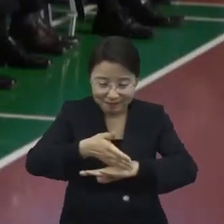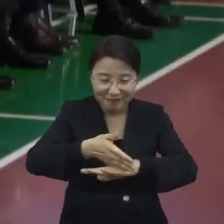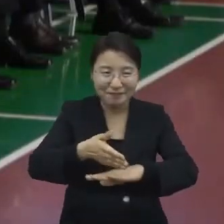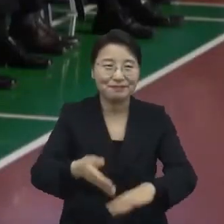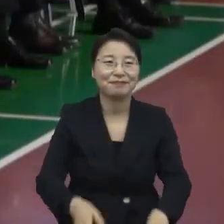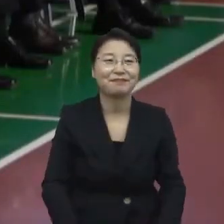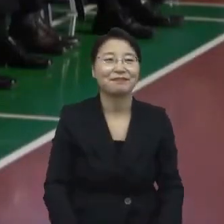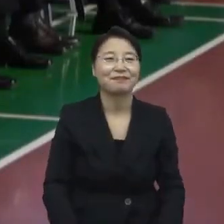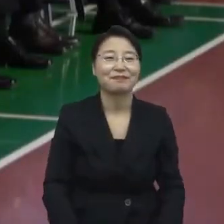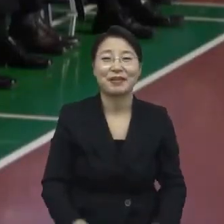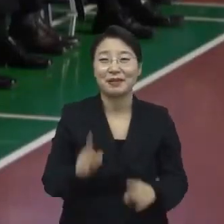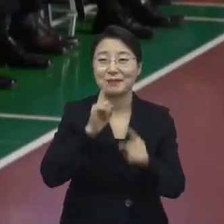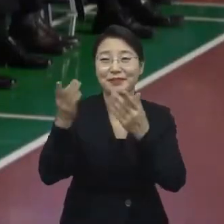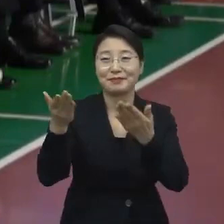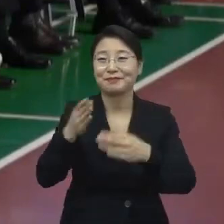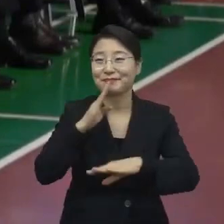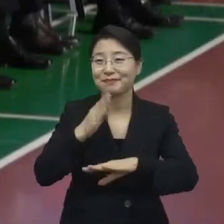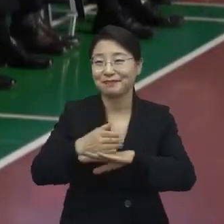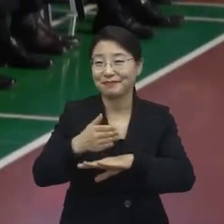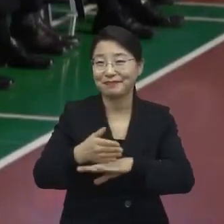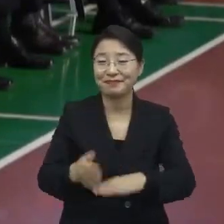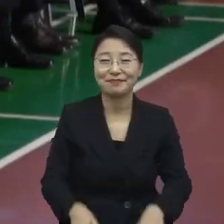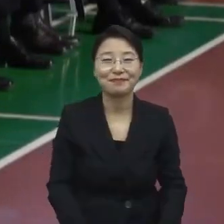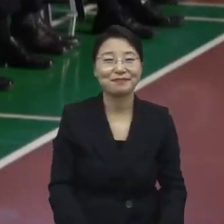네, 의미 있는 말씀 감사드립니다.